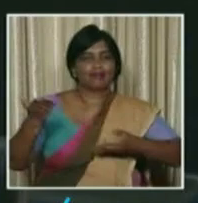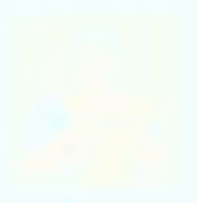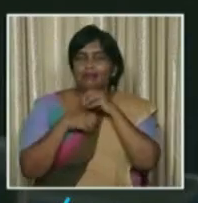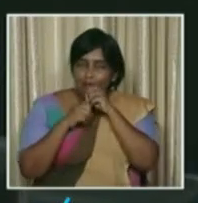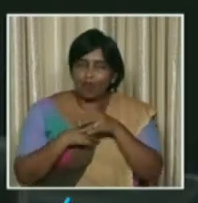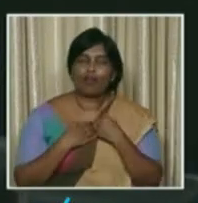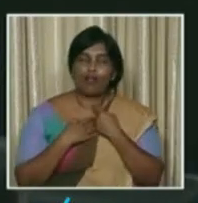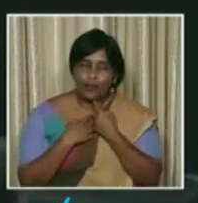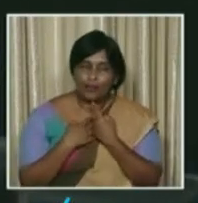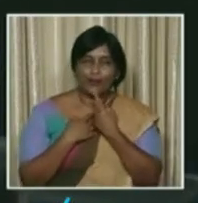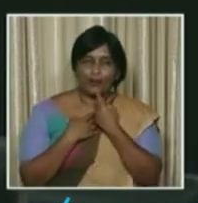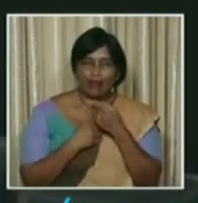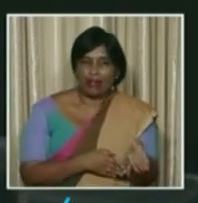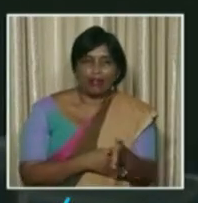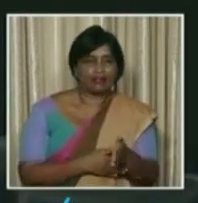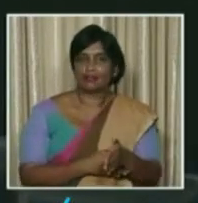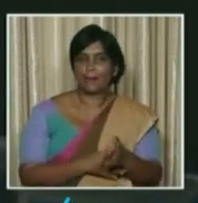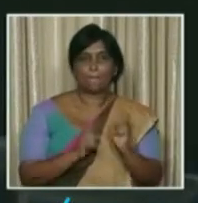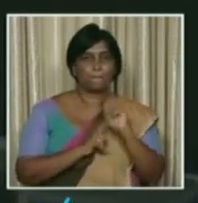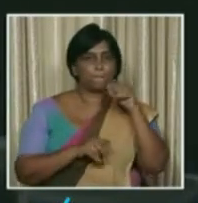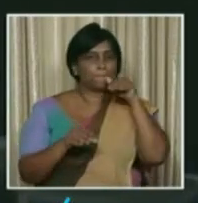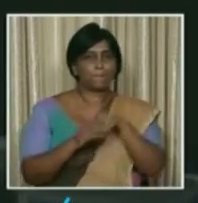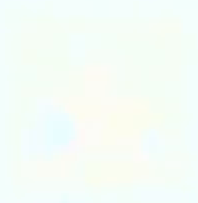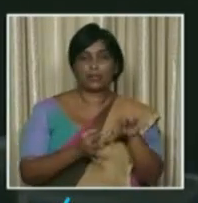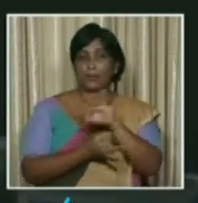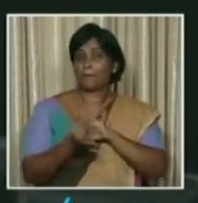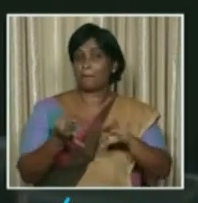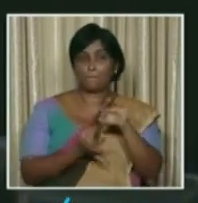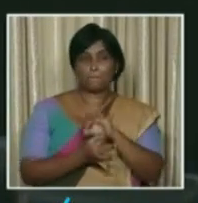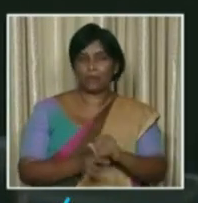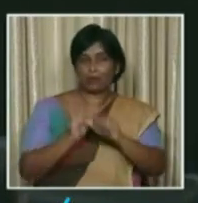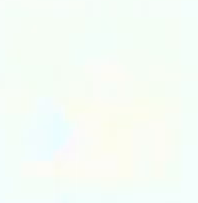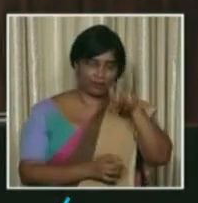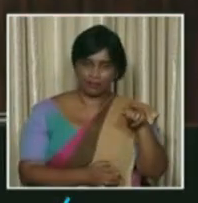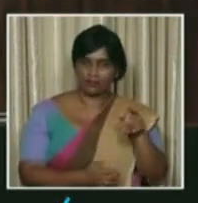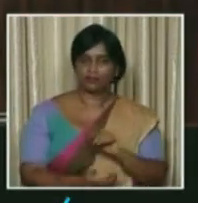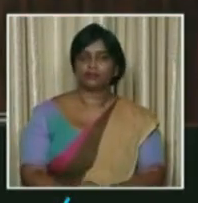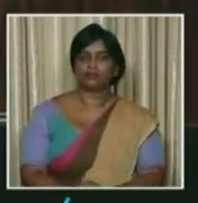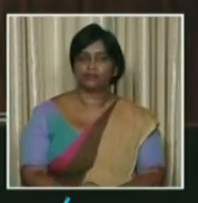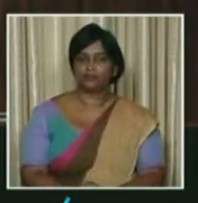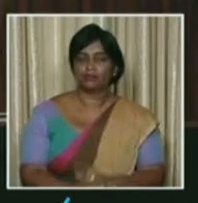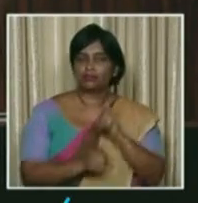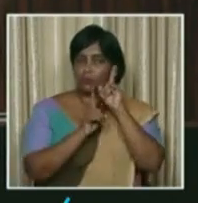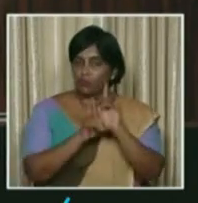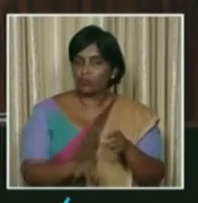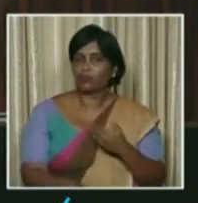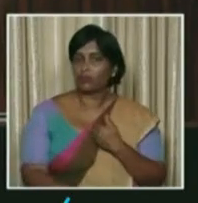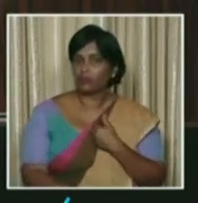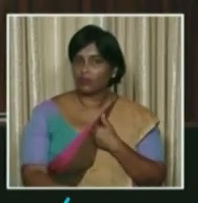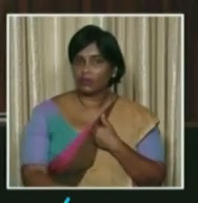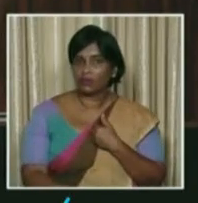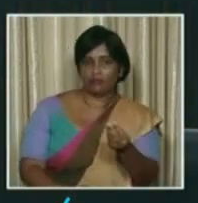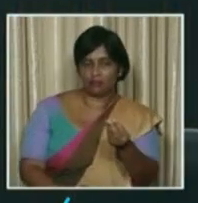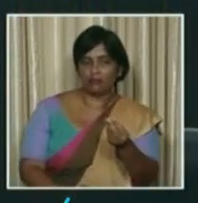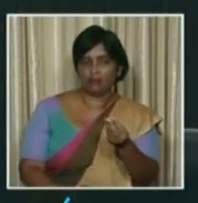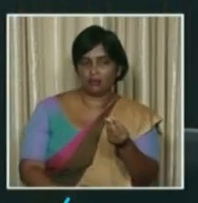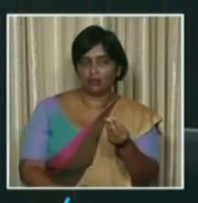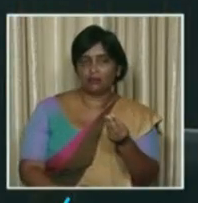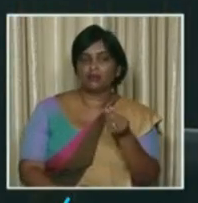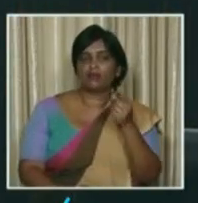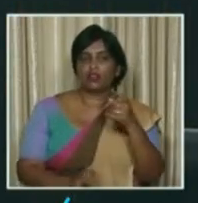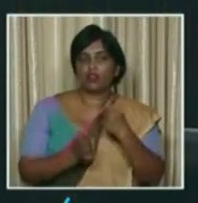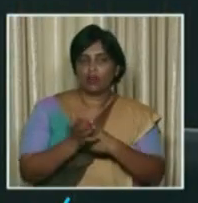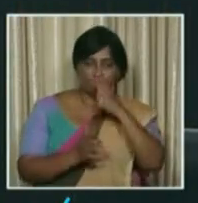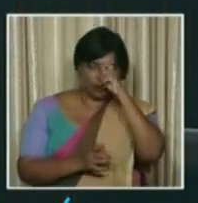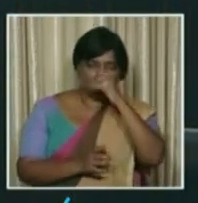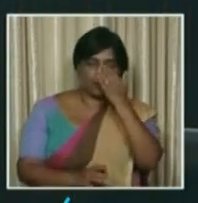එහෙයි ගගා නිවටේක් වෙලා මේ පාර්ලිමේන්තු ප්‍රජාතන්ත්‍රවාදයේ පාව දෙන්න මං කැමති නෑ. එවැනි ප්‍රකාශයක් මං විසින් සිද්ධ කරේ නෑ. තේින්ද රොෂාන්